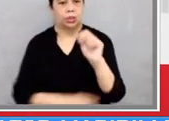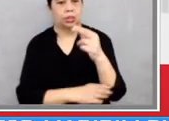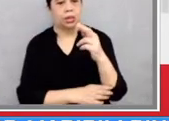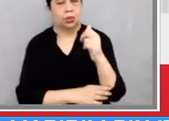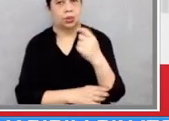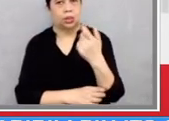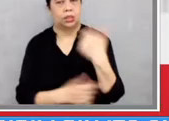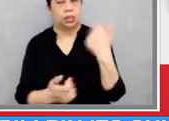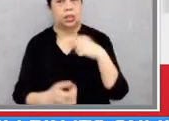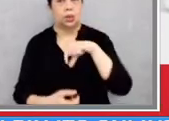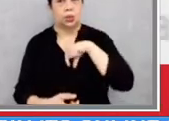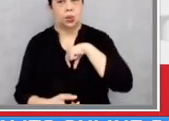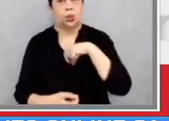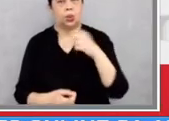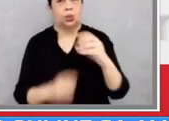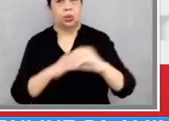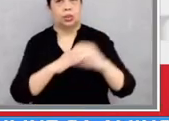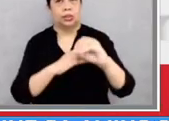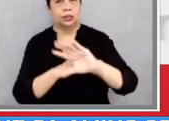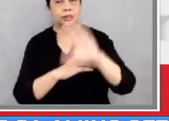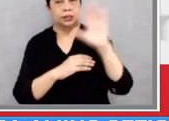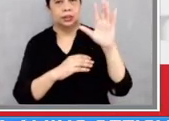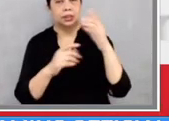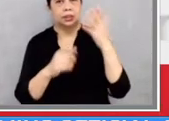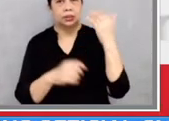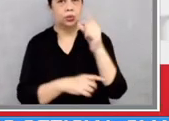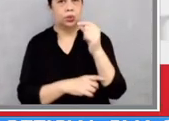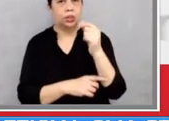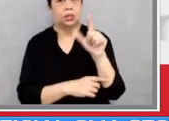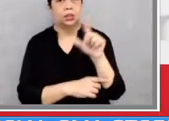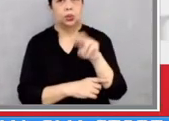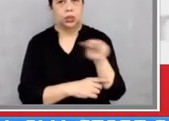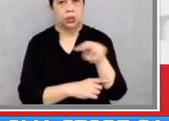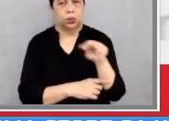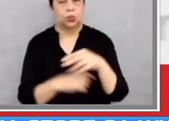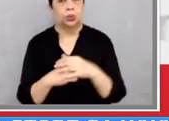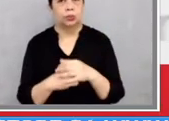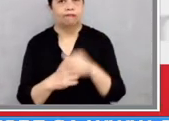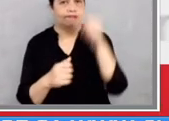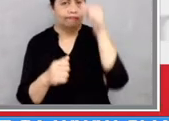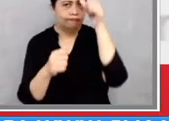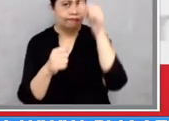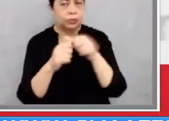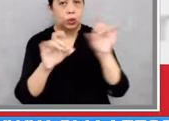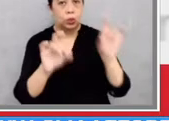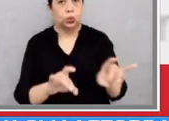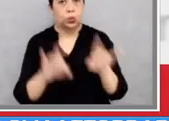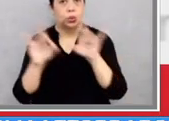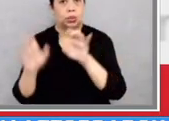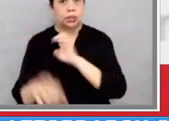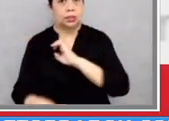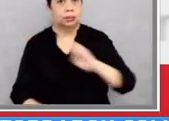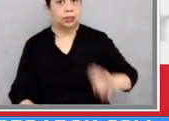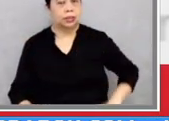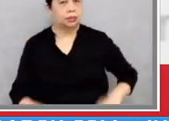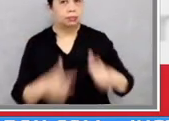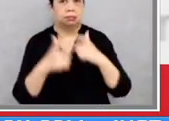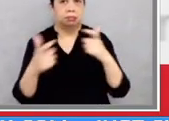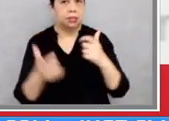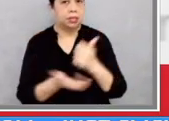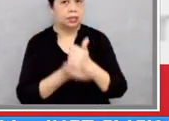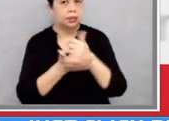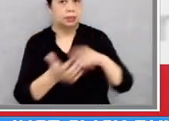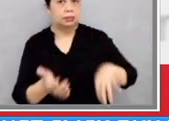of the Order of the Rising Sun sa kanya noong 2022. Inalala naman ng Australian Embassy ang malaking kontribusyon ni Del Rosario